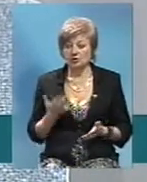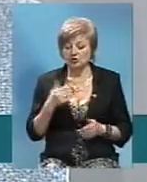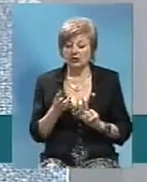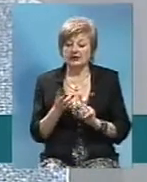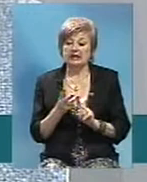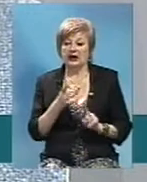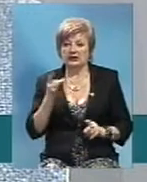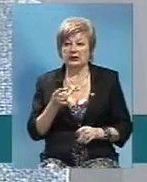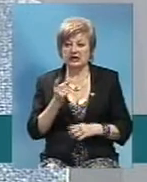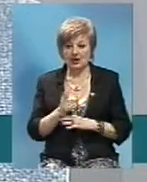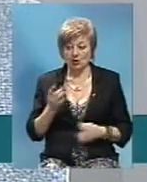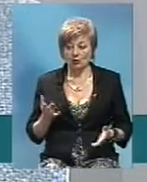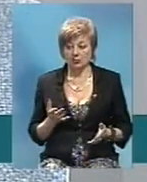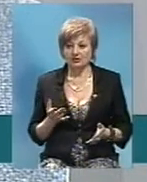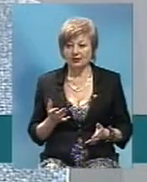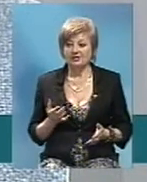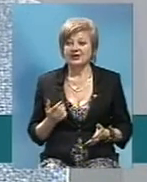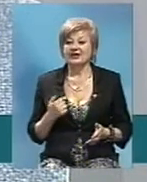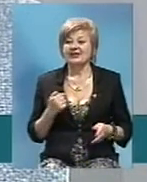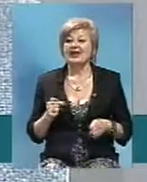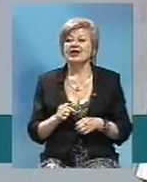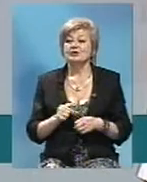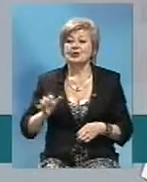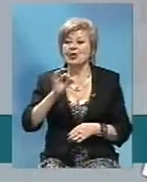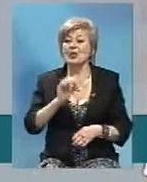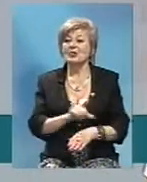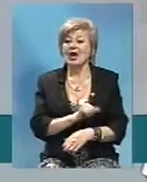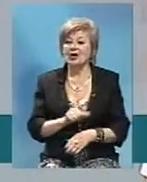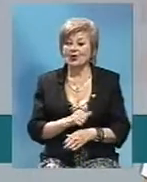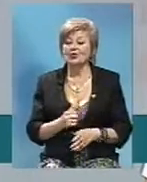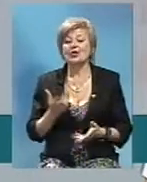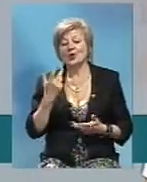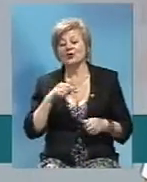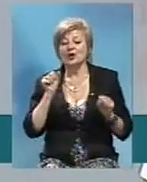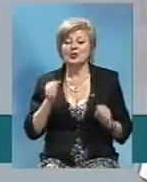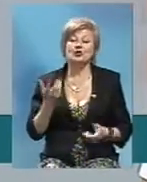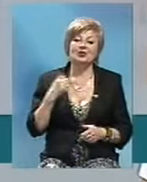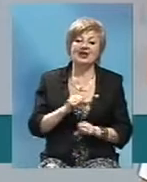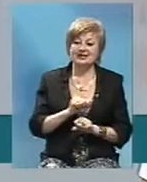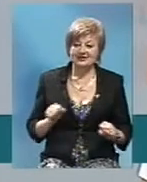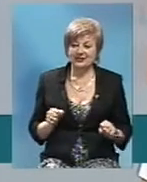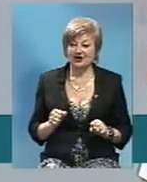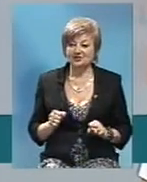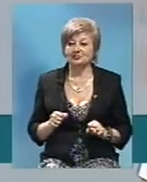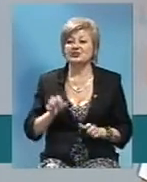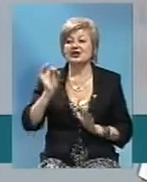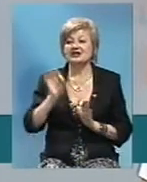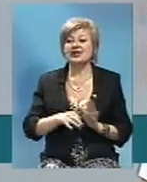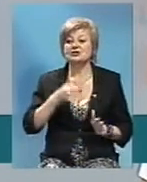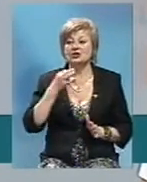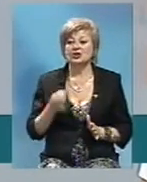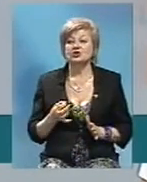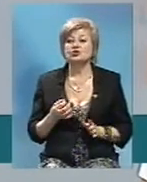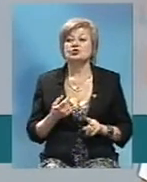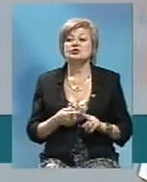третій раз. Якраз дозвольте среагирую на вопрос по поводу наркотика, когда можно принимать, когда нельзя. Сразу скажу, что в данном